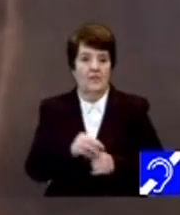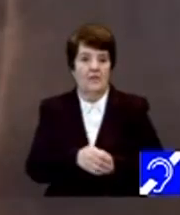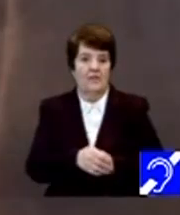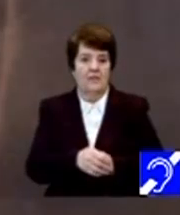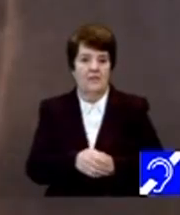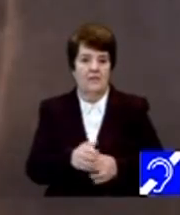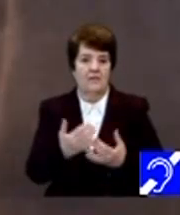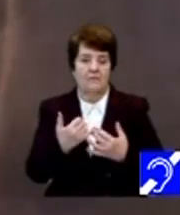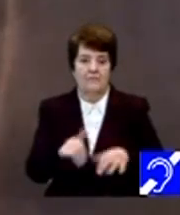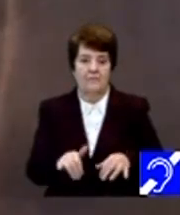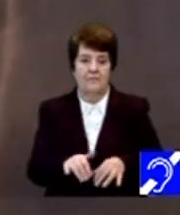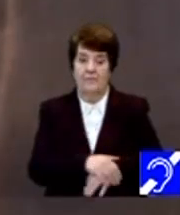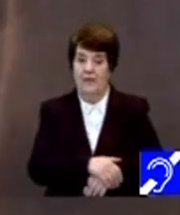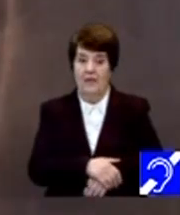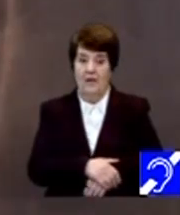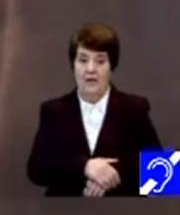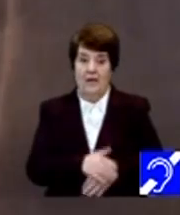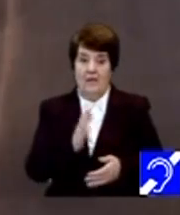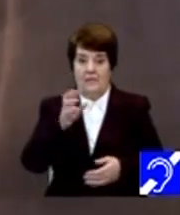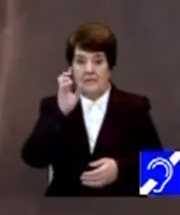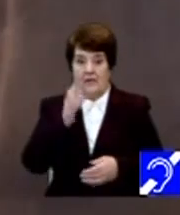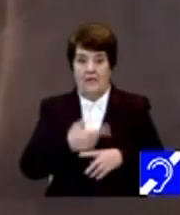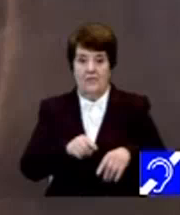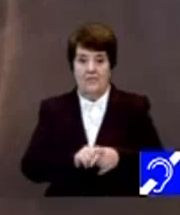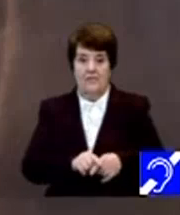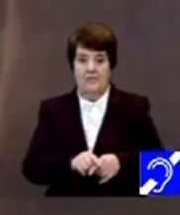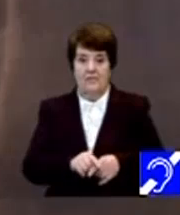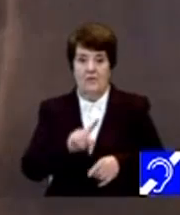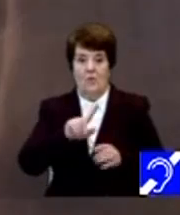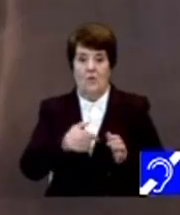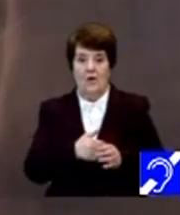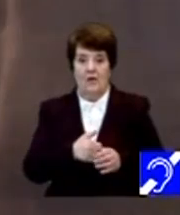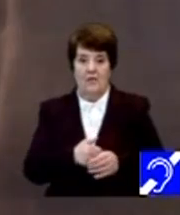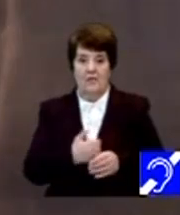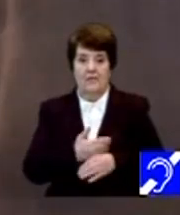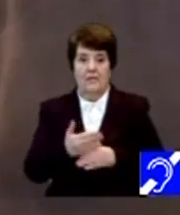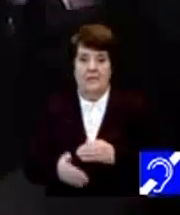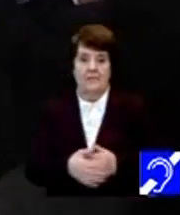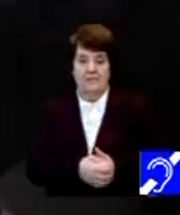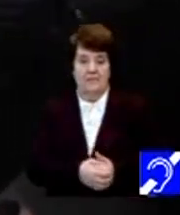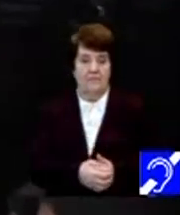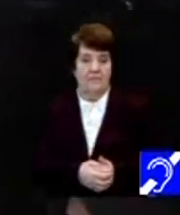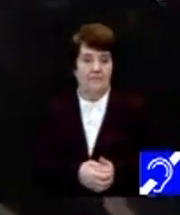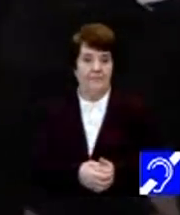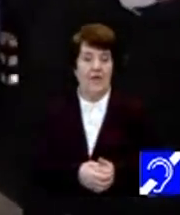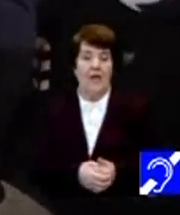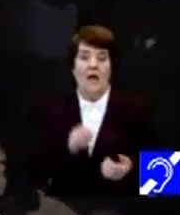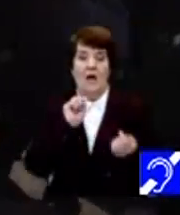të pashpjegueshme dhe në tani dhe krejt pas një lidhje me ndonjë mision, operacion apo